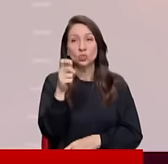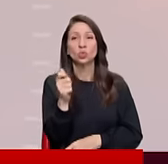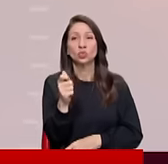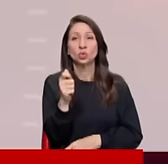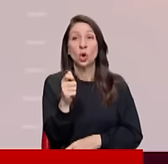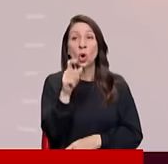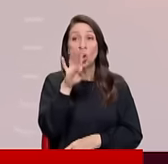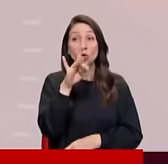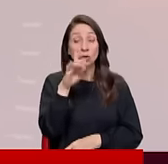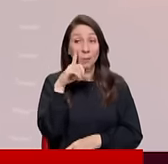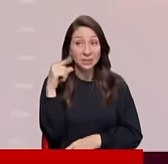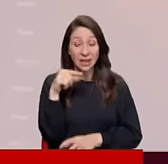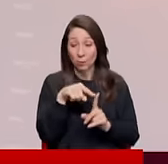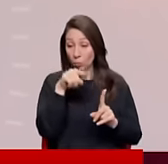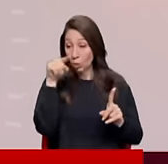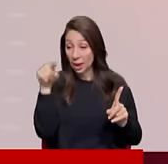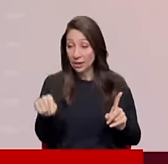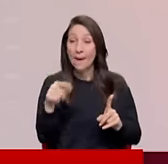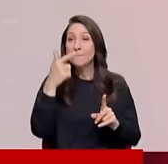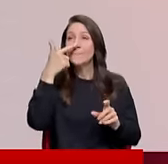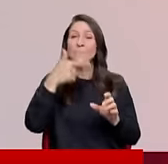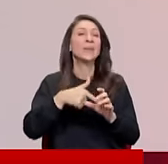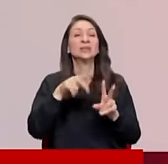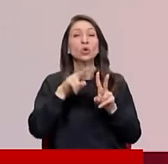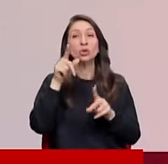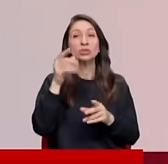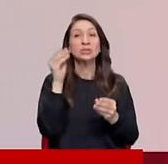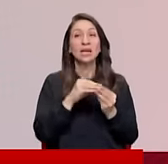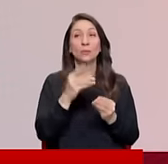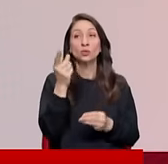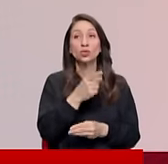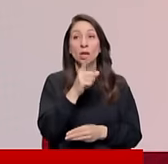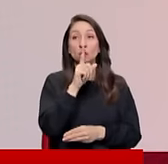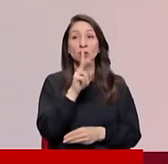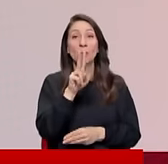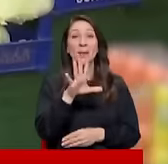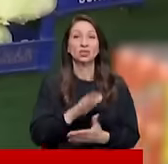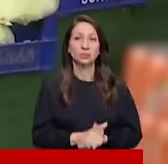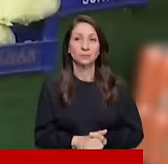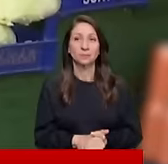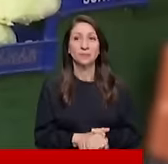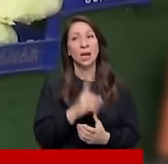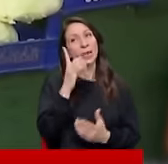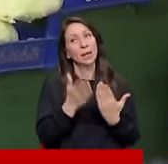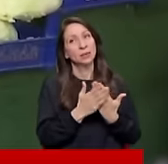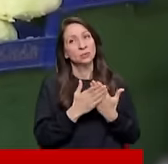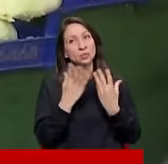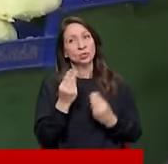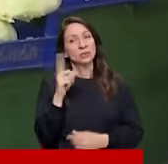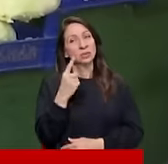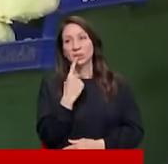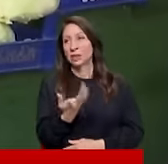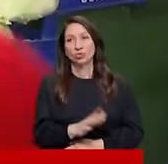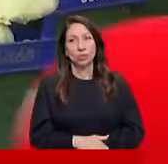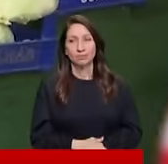kuruş. 14 Mayıs'tan bu yana motorine gelen zamsa %125. Allah yardımcımız olsun, başka bir şey